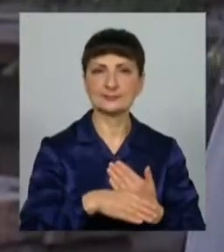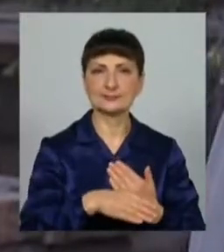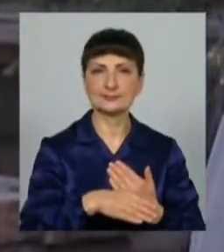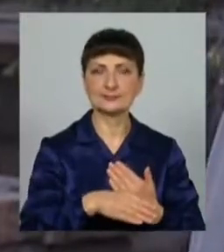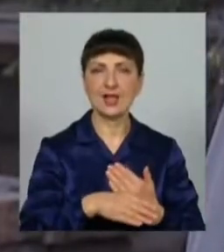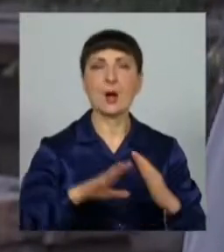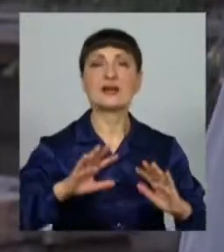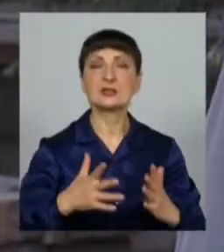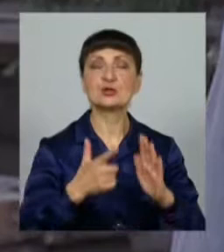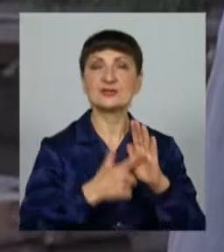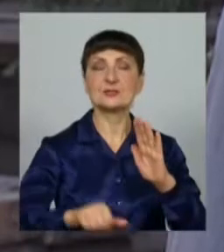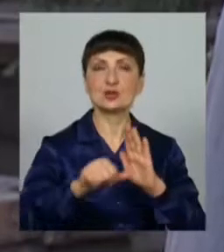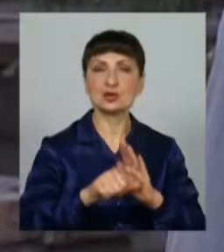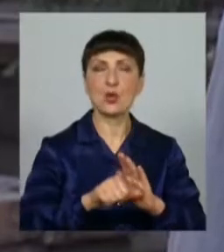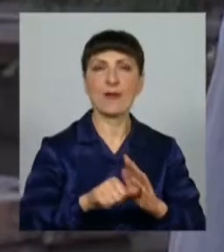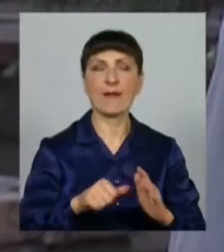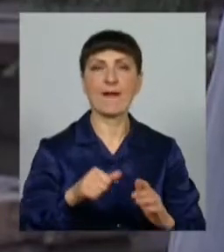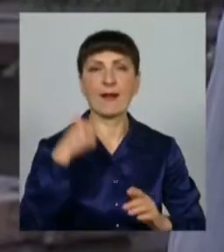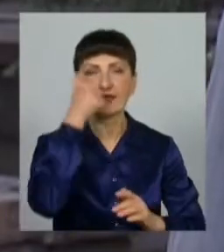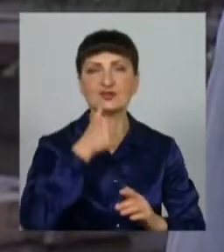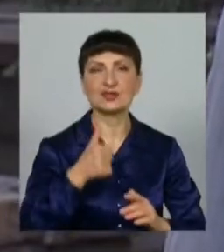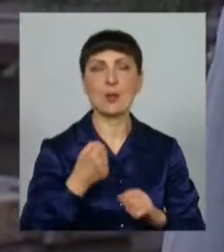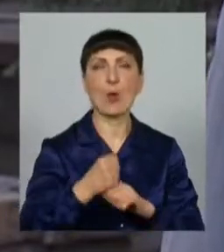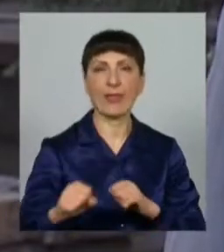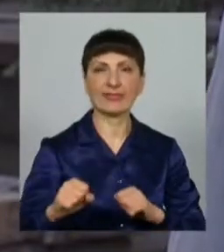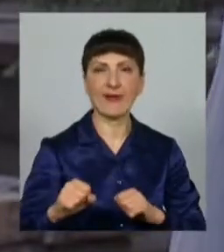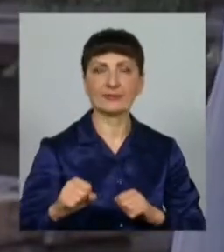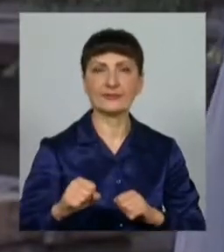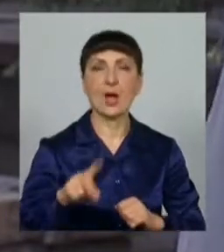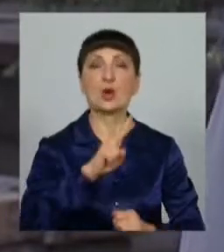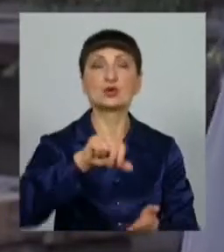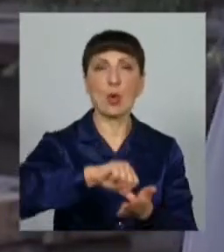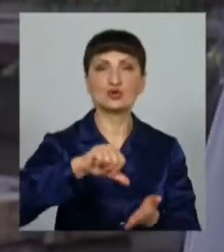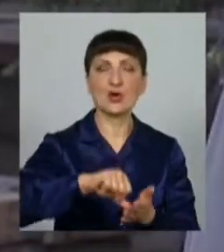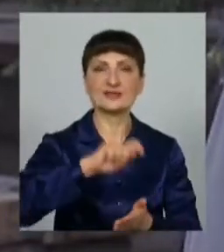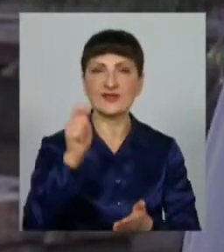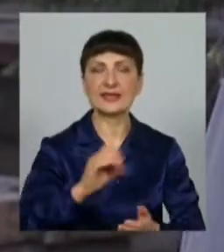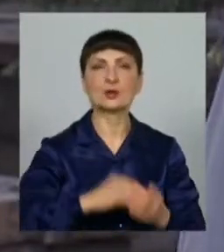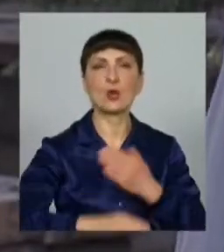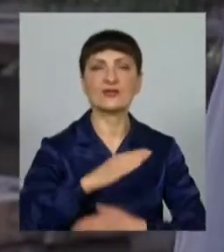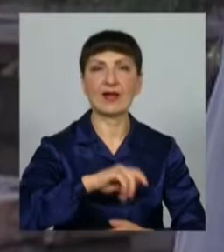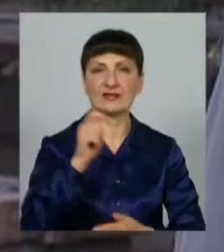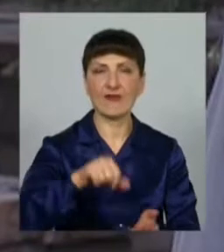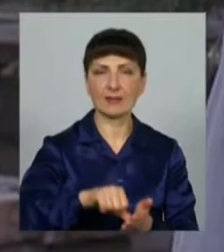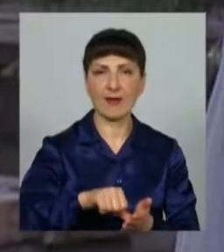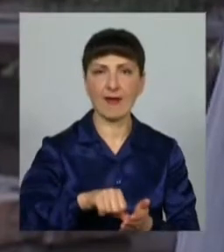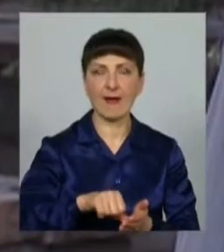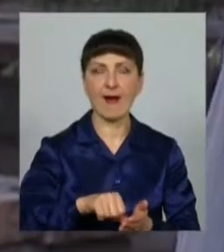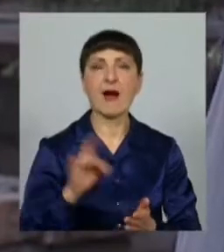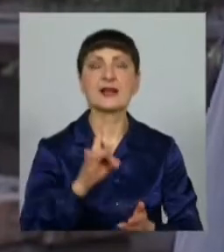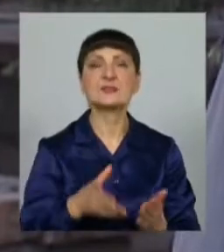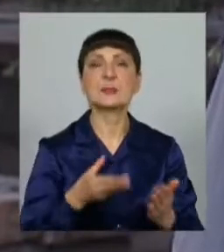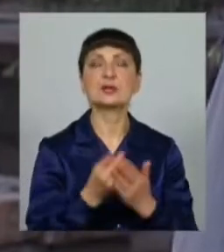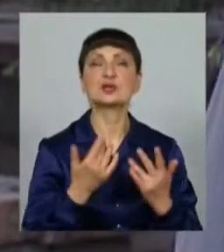по случаю 76-й годовщины Великой Победы участникам и инвалидам Великой Отечественной войны в